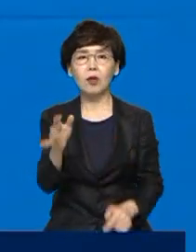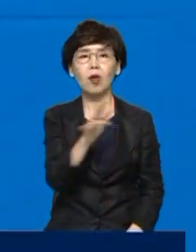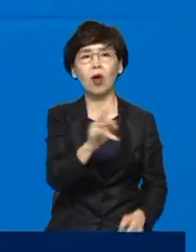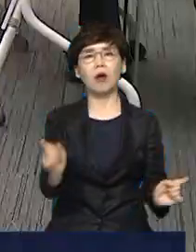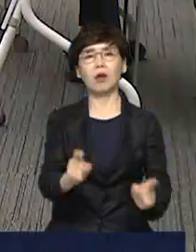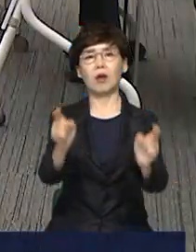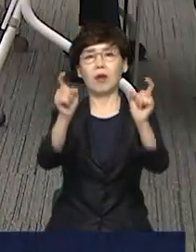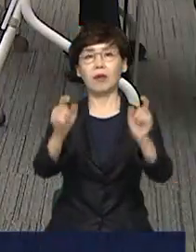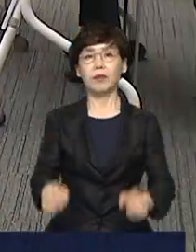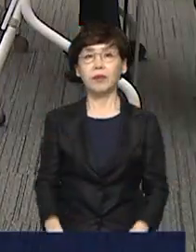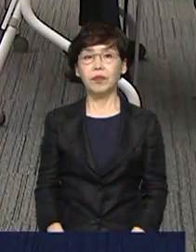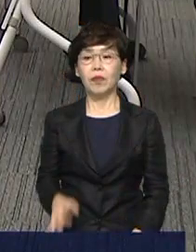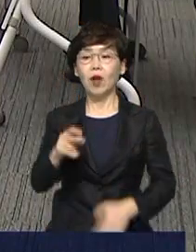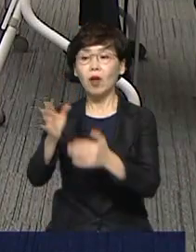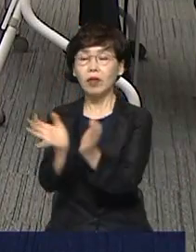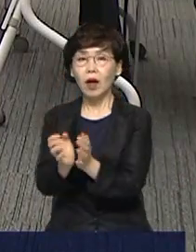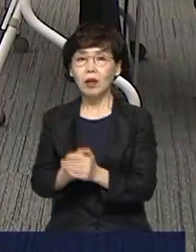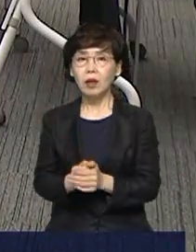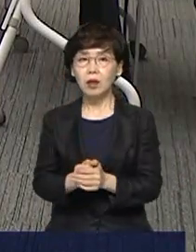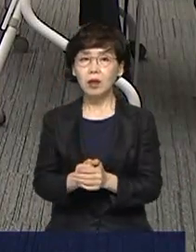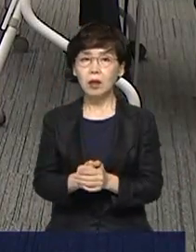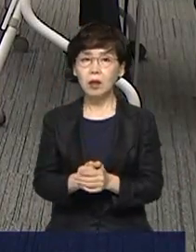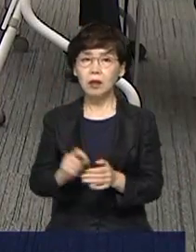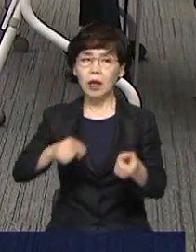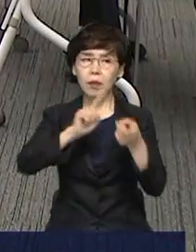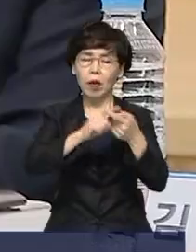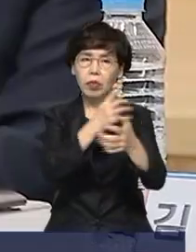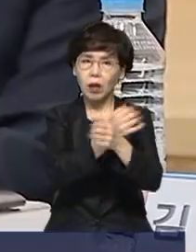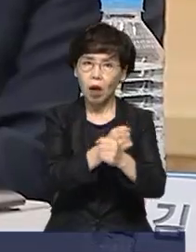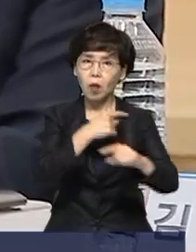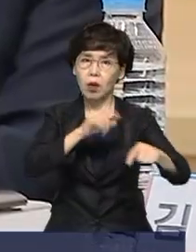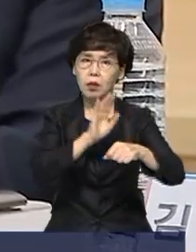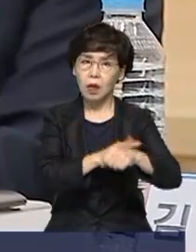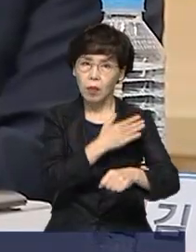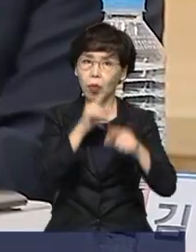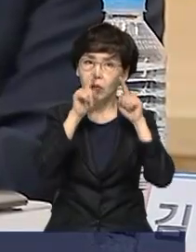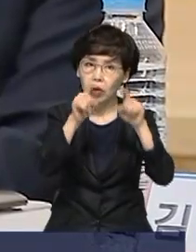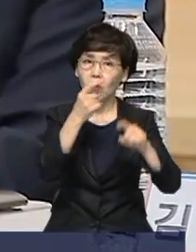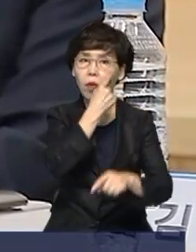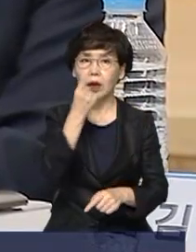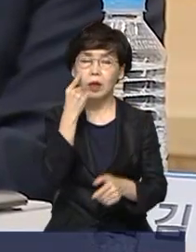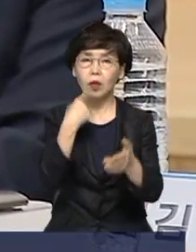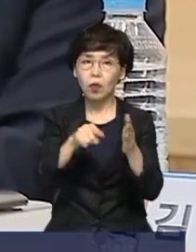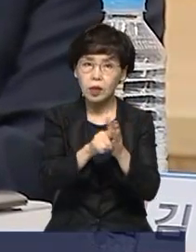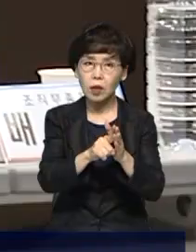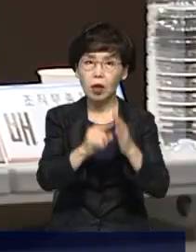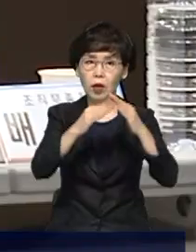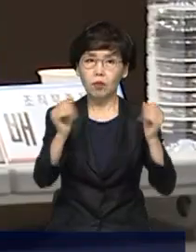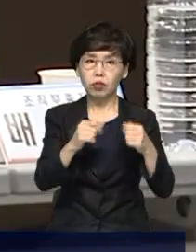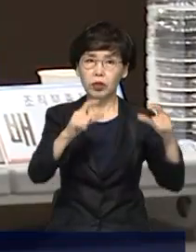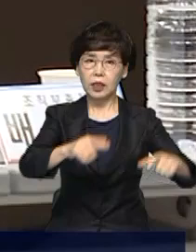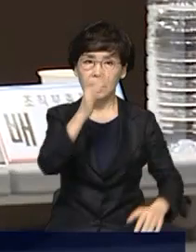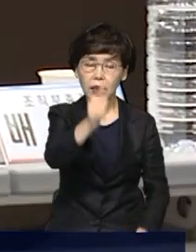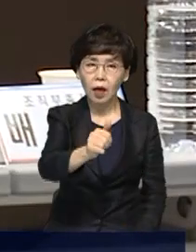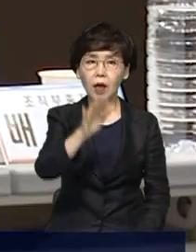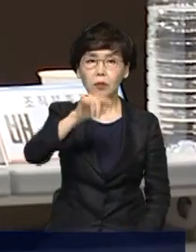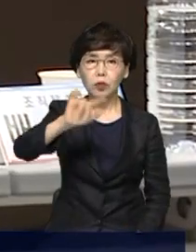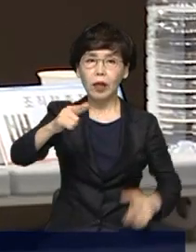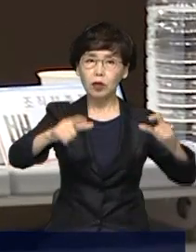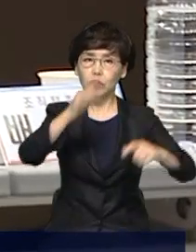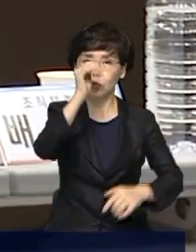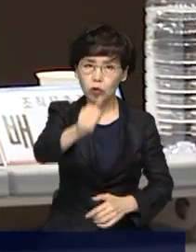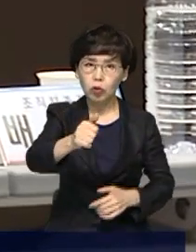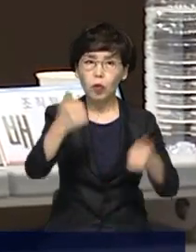벌였습니다. 여당은 수의개혁과 관리부실 의혹 등을 확인하기 위해 전북지사와 부안군수를 회의에 출석시켜야